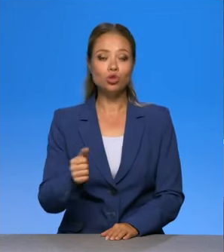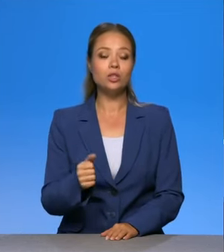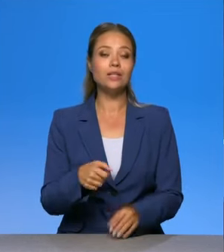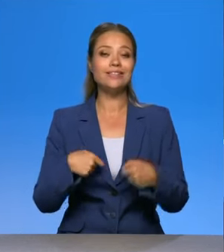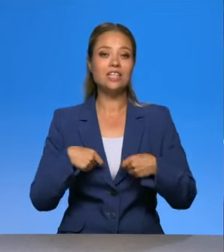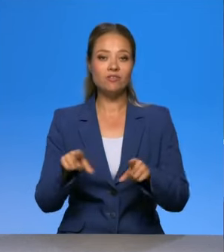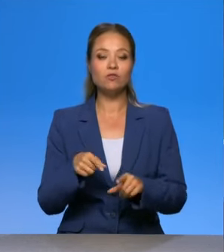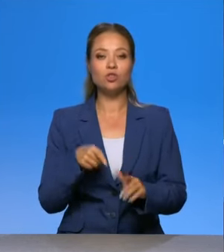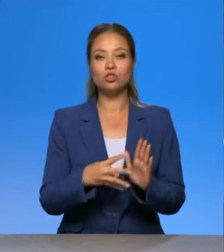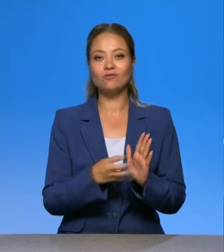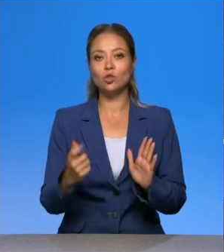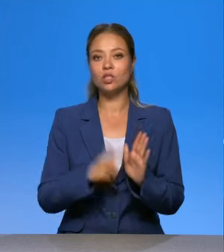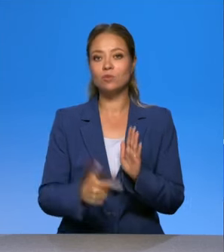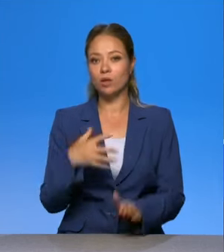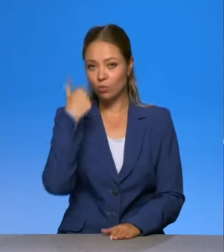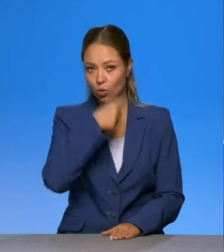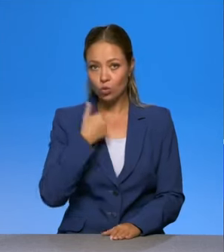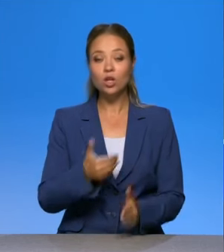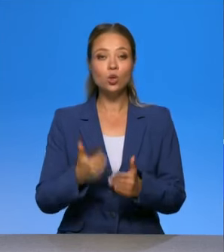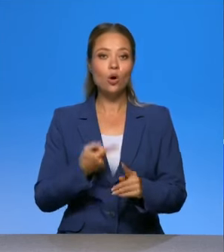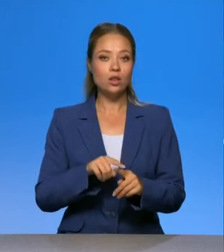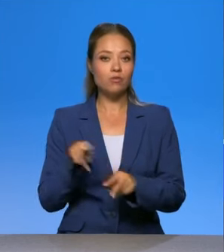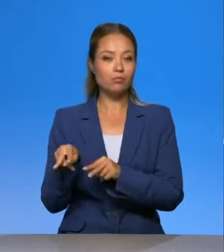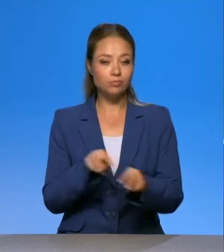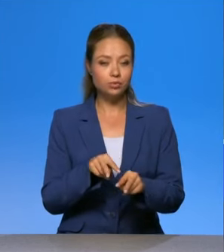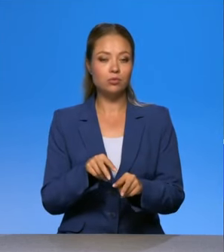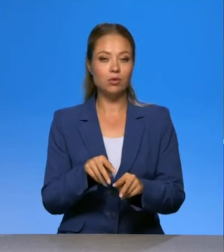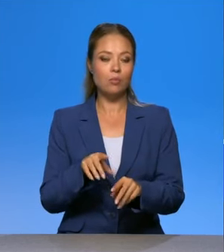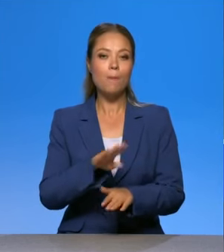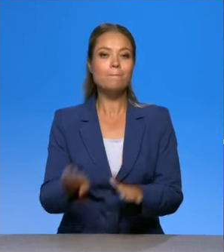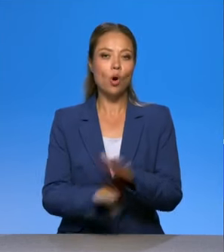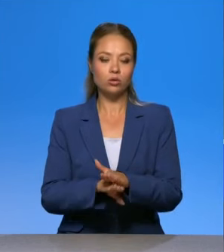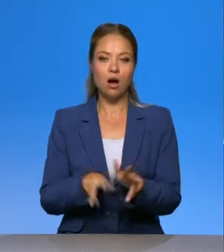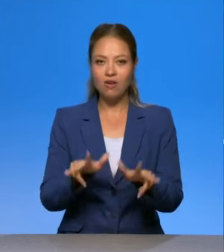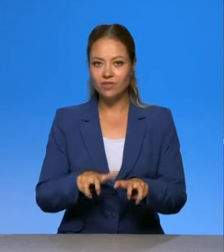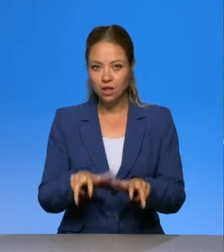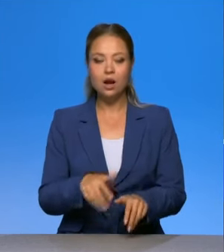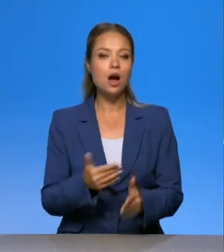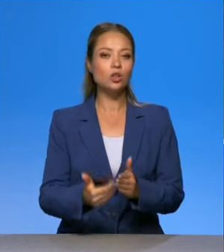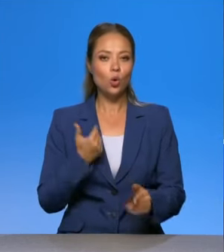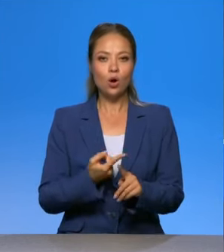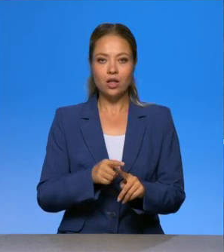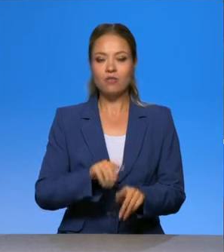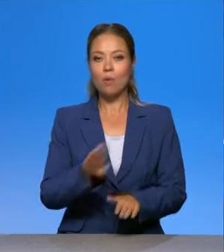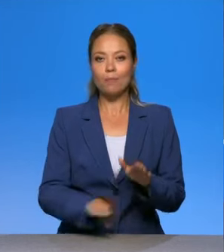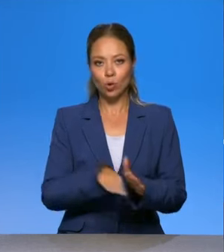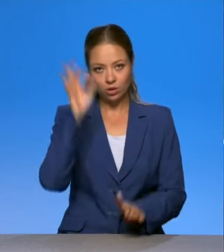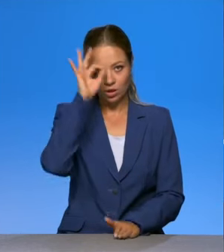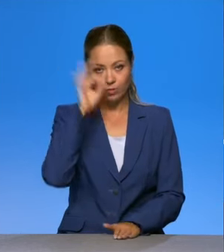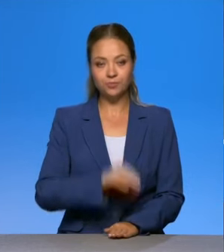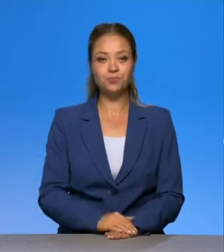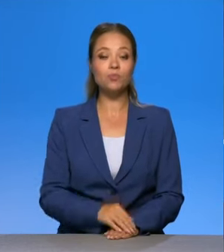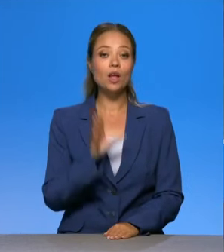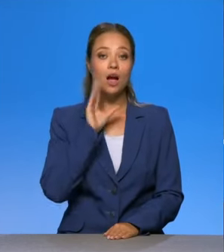До этого это было протекторатом Австралии, а до этого Германии. И вы не поверите, когда он стал